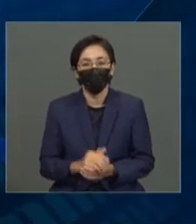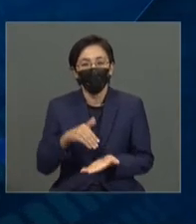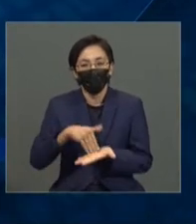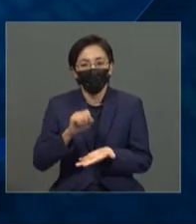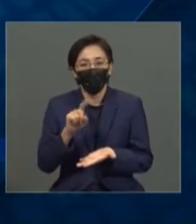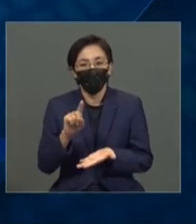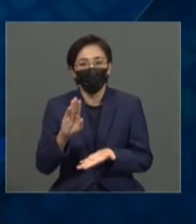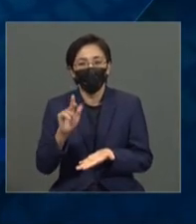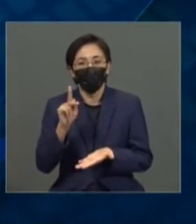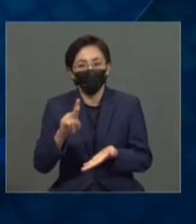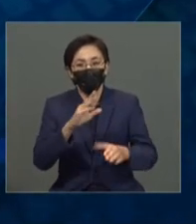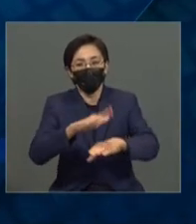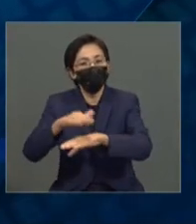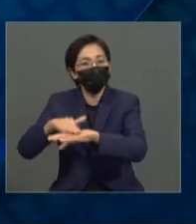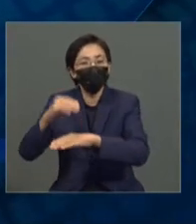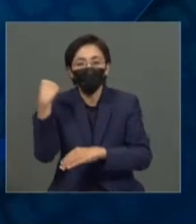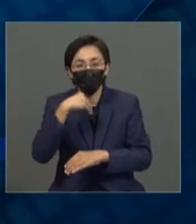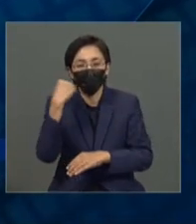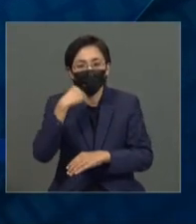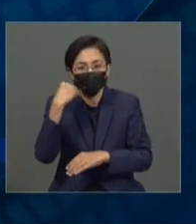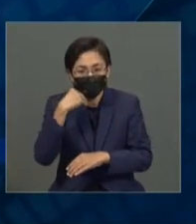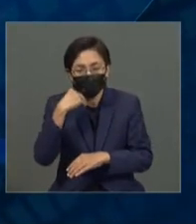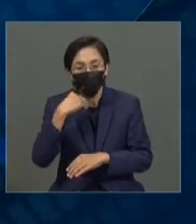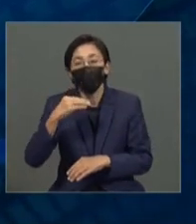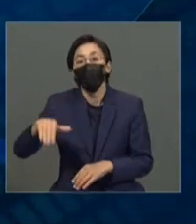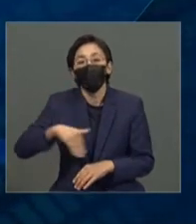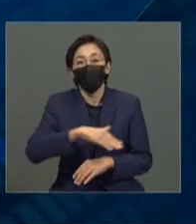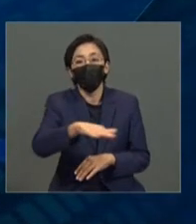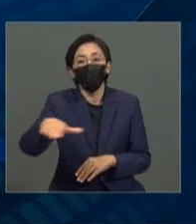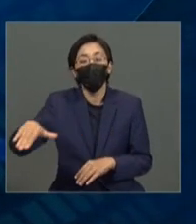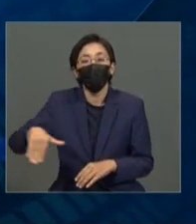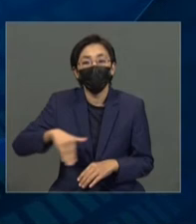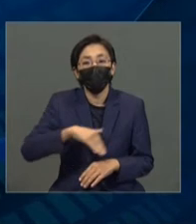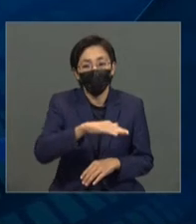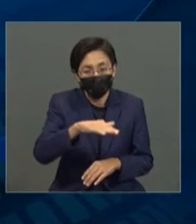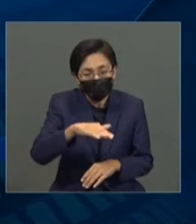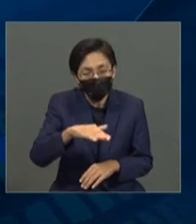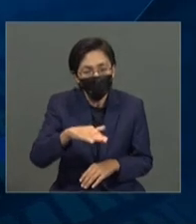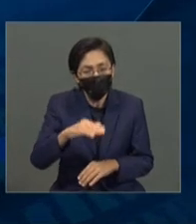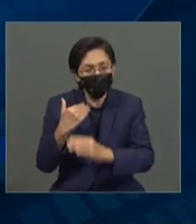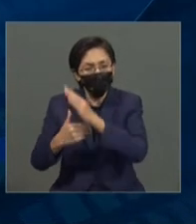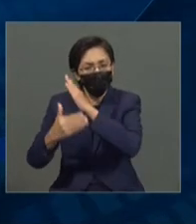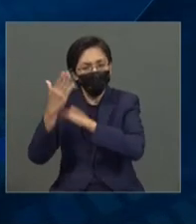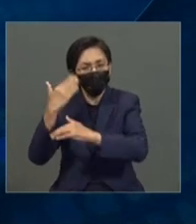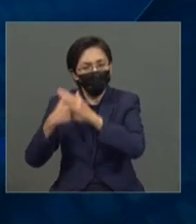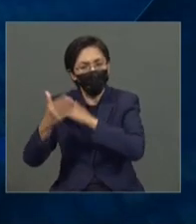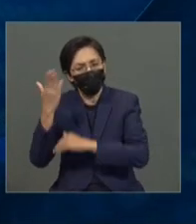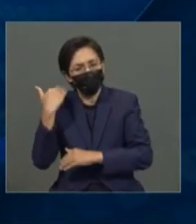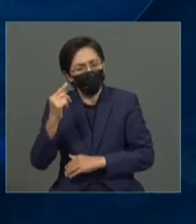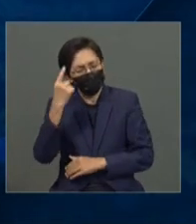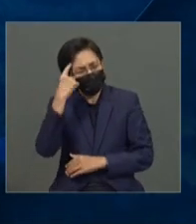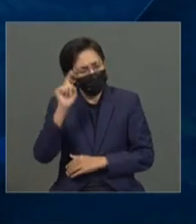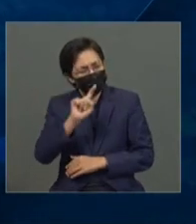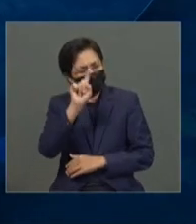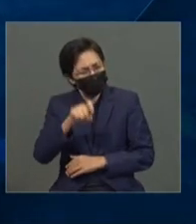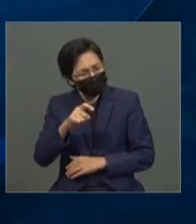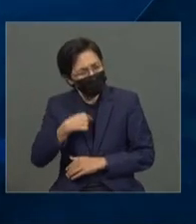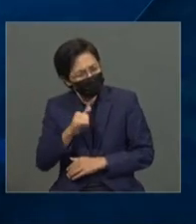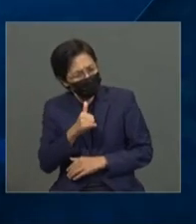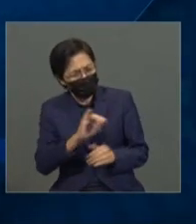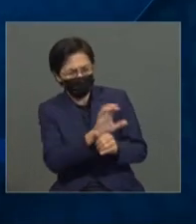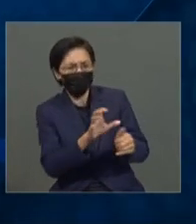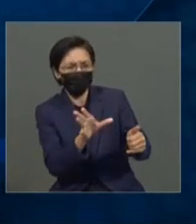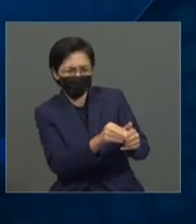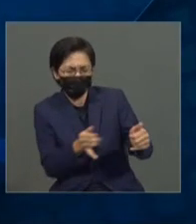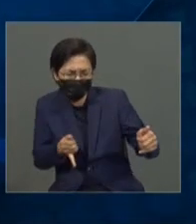ค.จึงเน้นย้ำเสมอนะคะว่าหลายๆครั้งเนี่ยเมื่อท่านมีประวัติต้องสงสัยว่าสัมผัสกับผู้